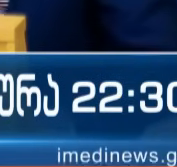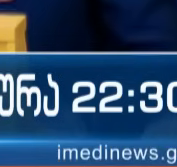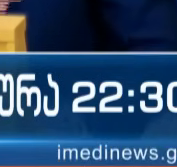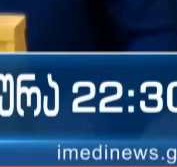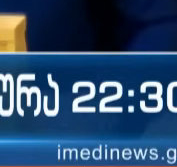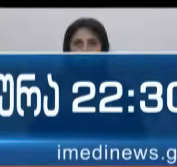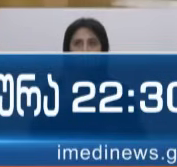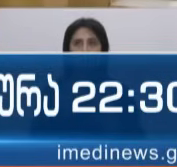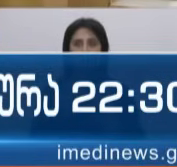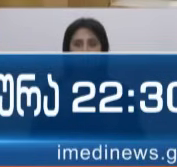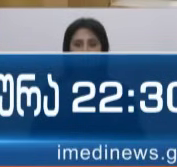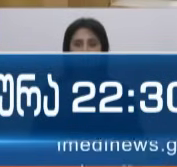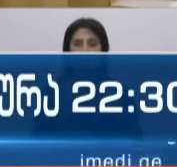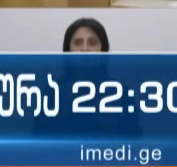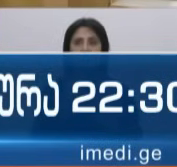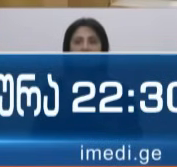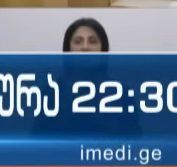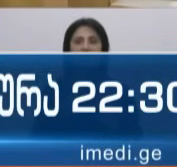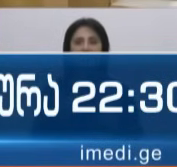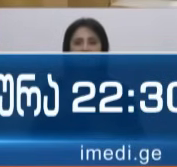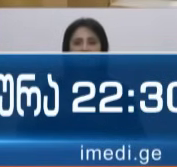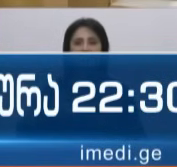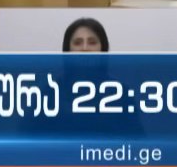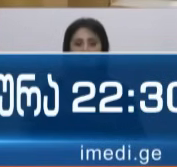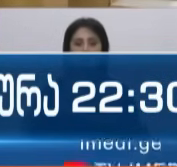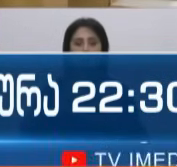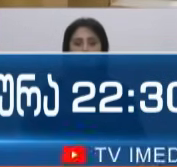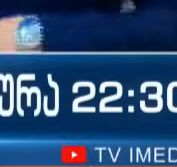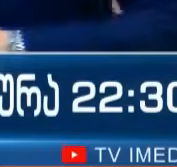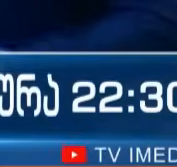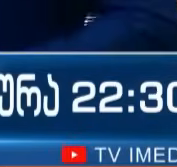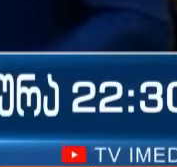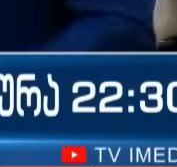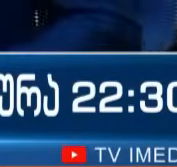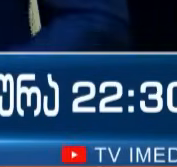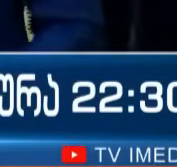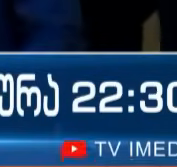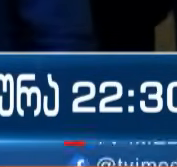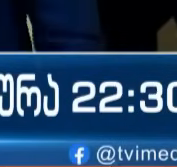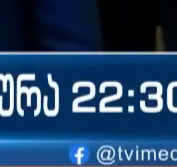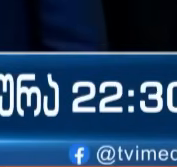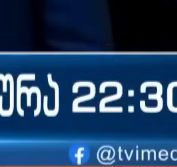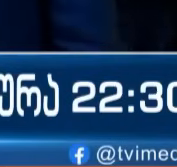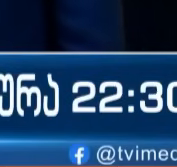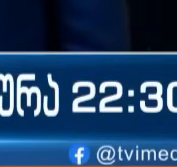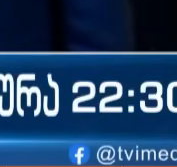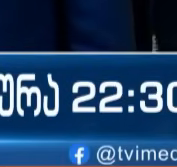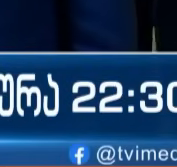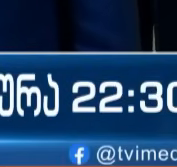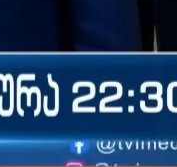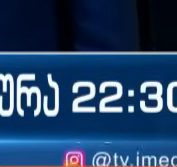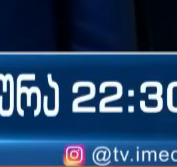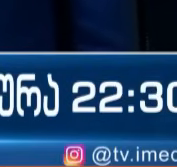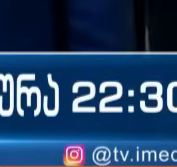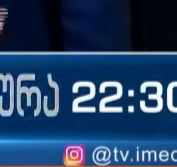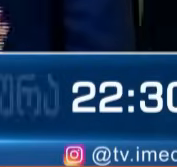Otmoda, otim ochre, ati, cinam degi, Sakartvelos Konstitucijis, ormozametekusmete muhlis, meore puncte șesabamisat,